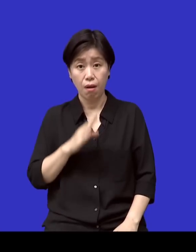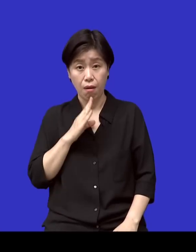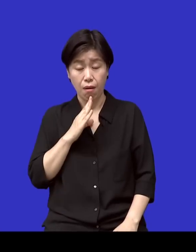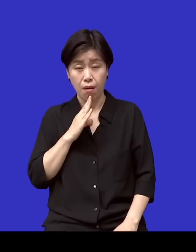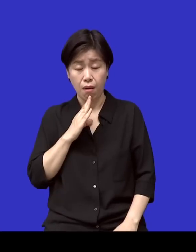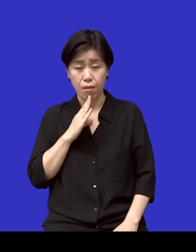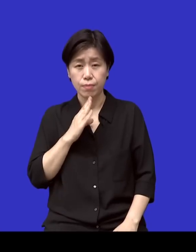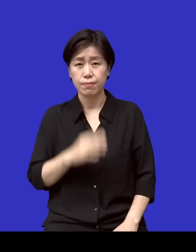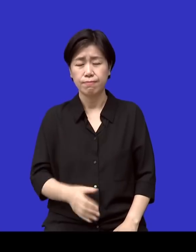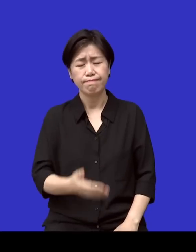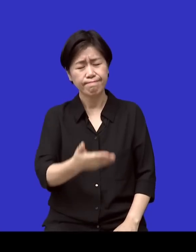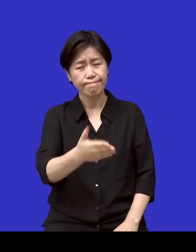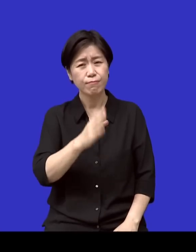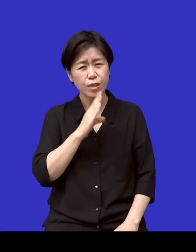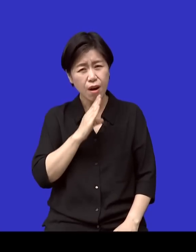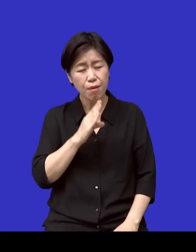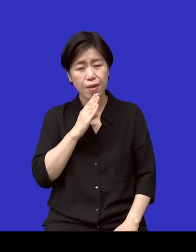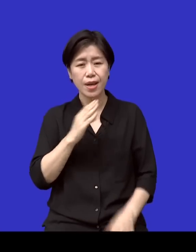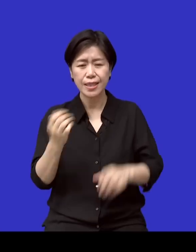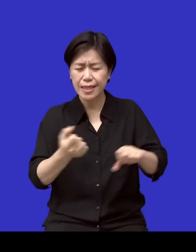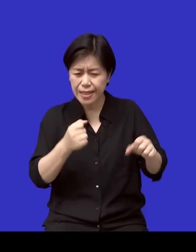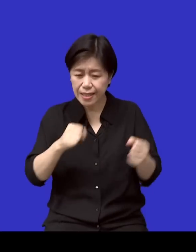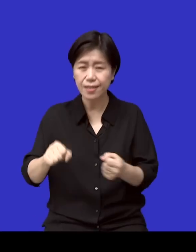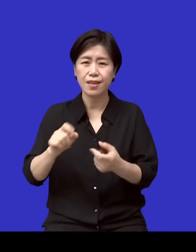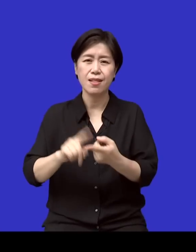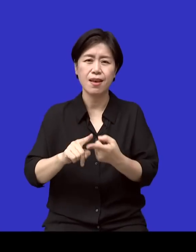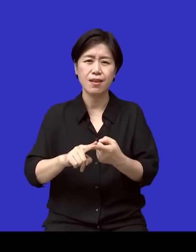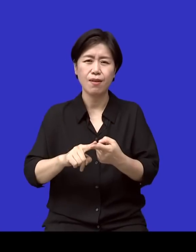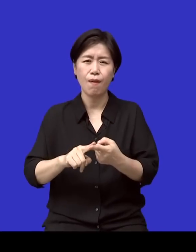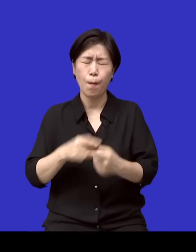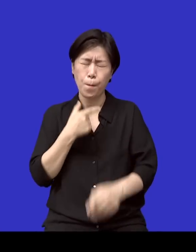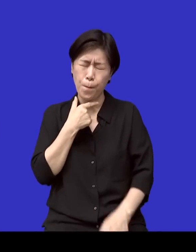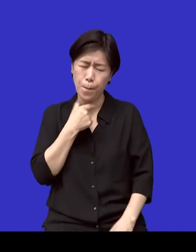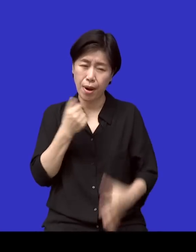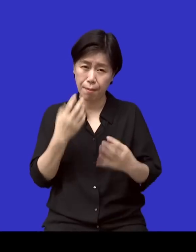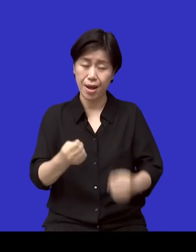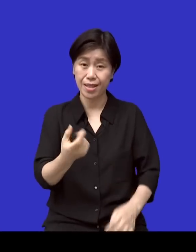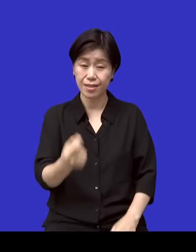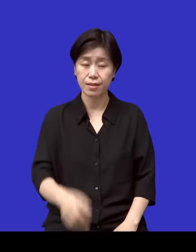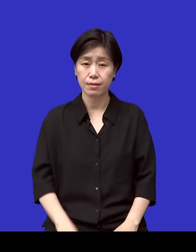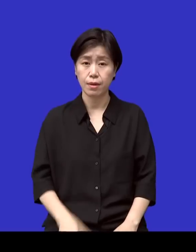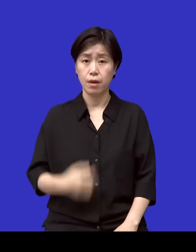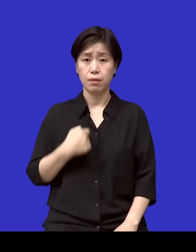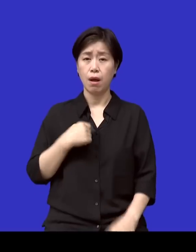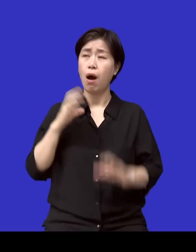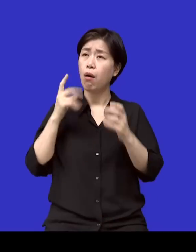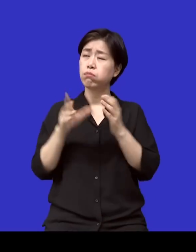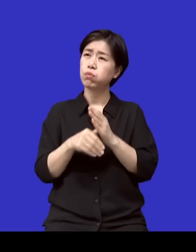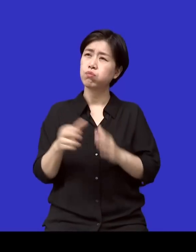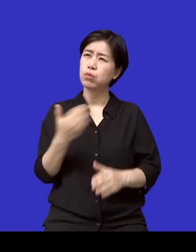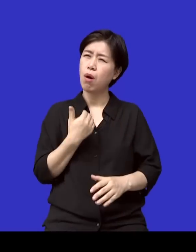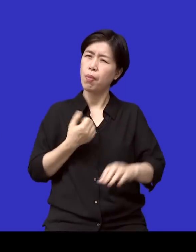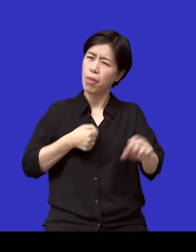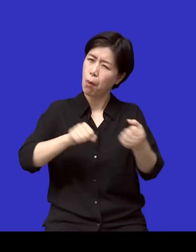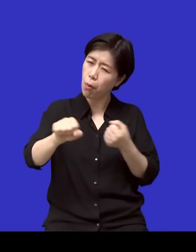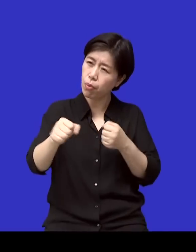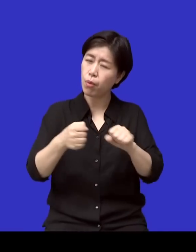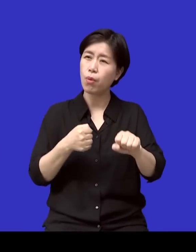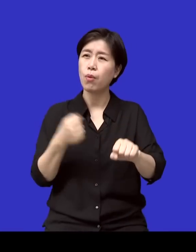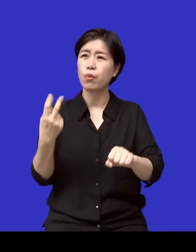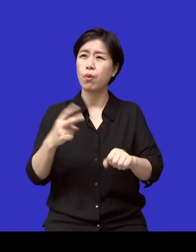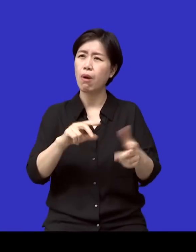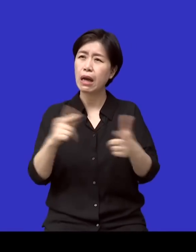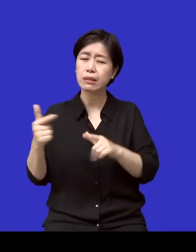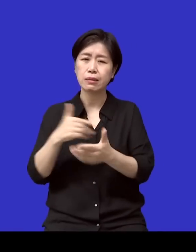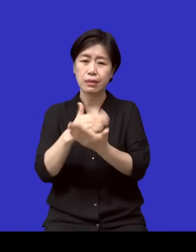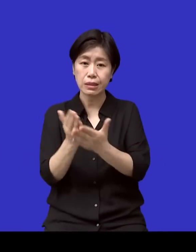네, 너무 좋아했어요. 근데 어렸을 때부터 그러니까 뭐 쇼트트랙도 타보고, 네. 그러니까 많은 뭐 태권도도 해보고 많은 예체능을